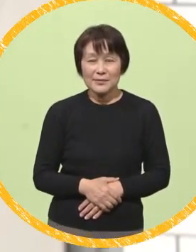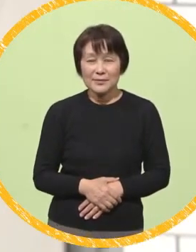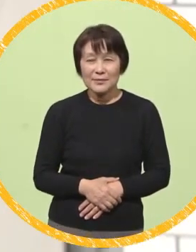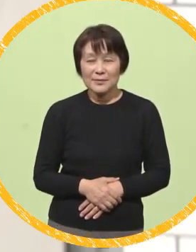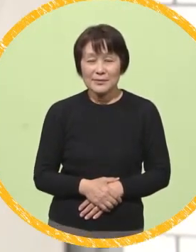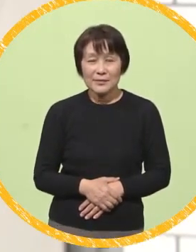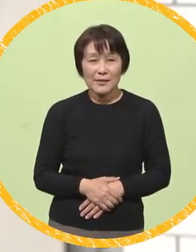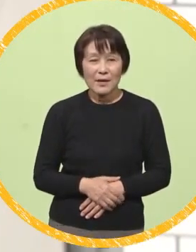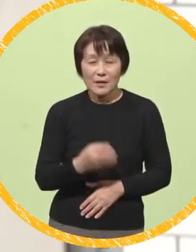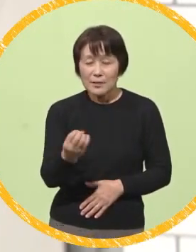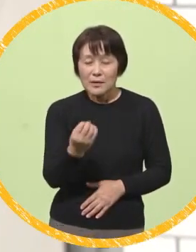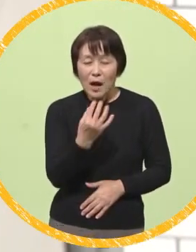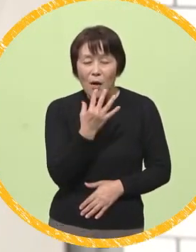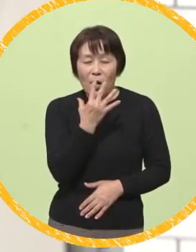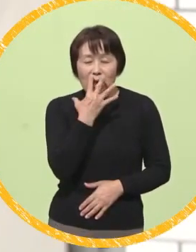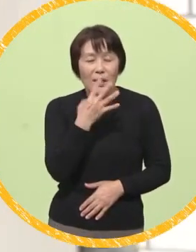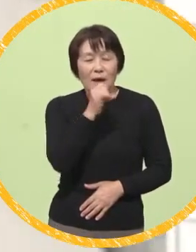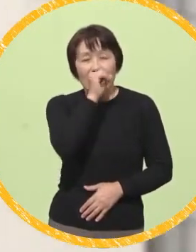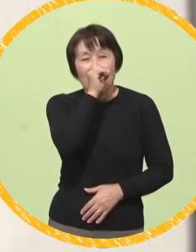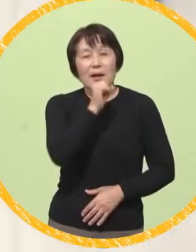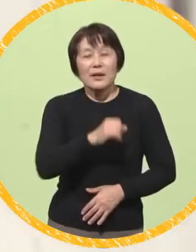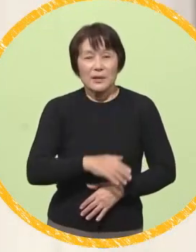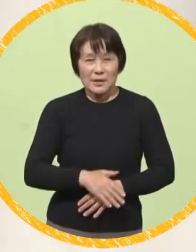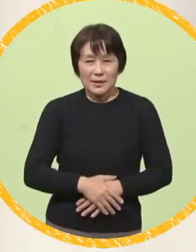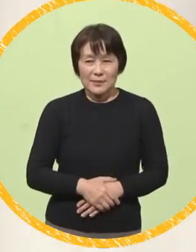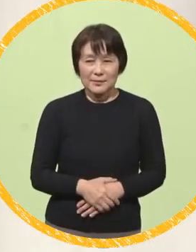う本当だ、香りがもう、うん、